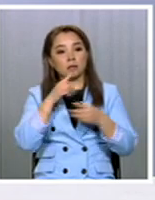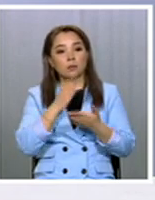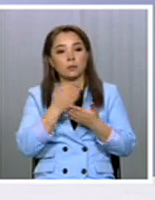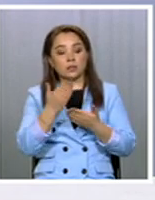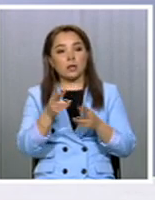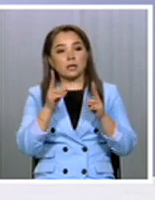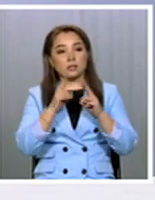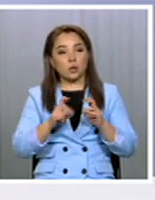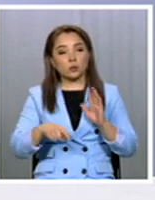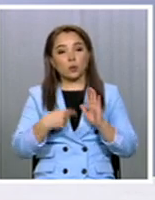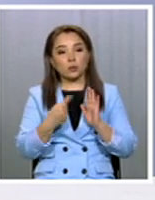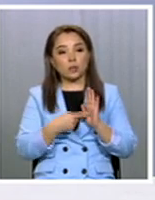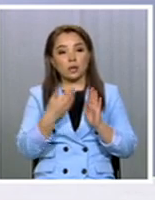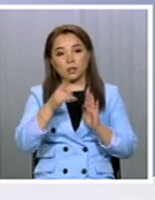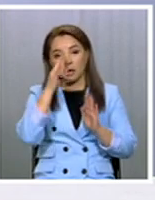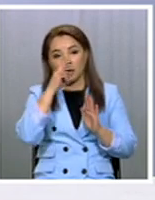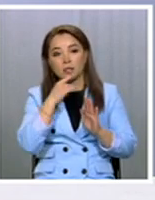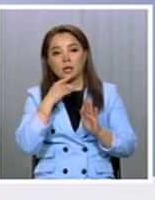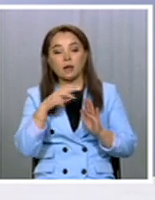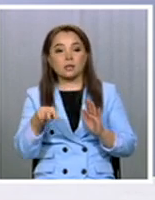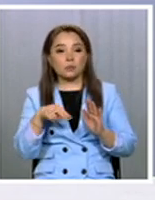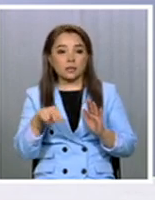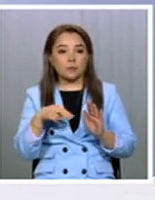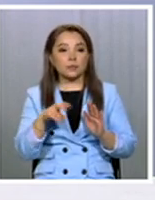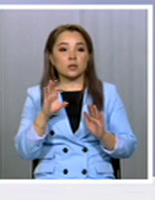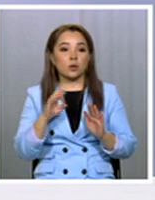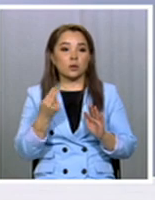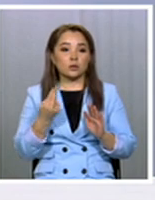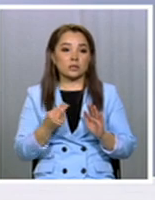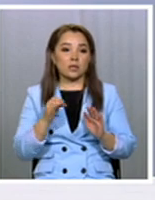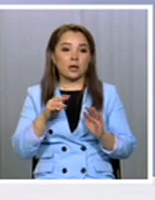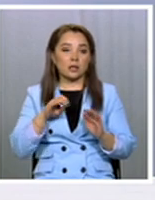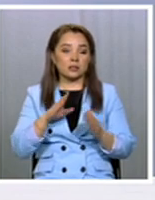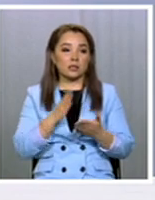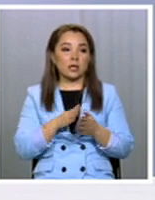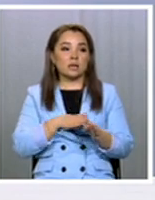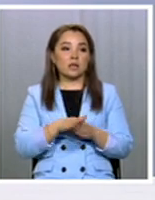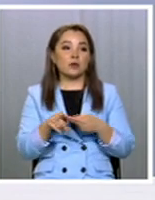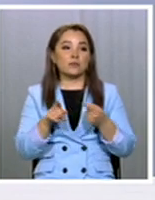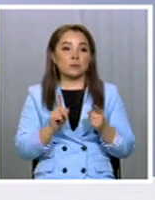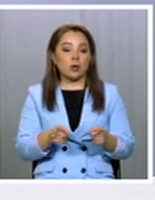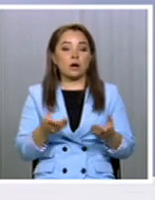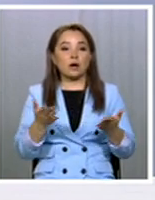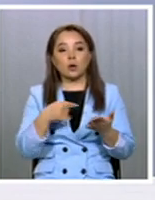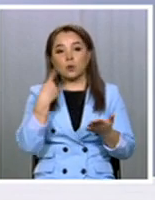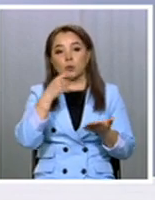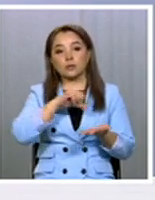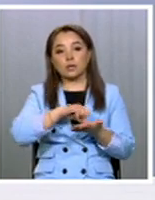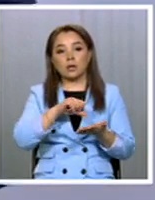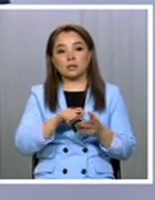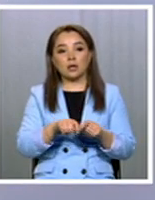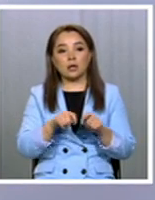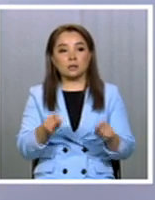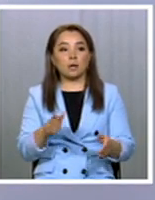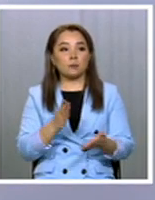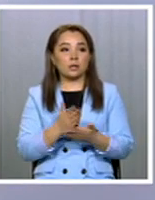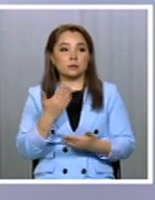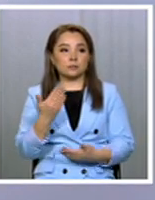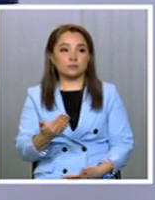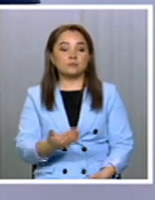Зерттеу сұрағы: қазақ әдебиетінде социалистік реализм қалай көрініс тапты?